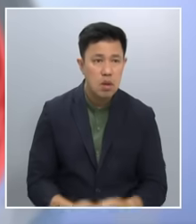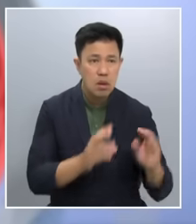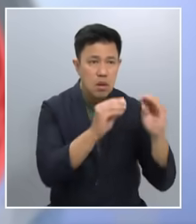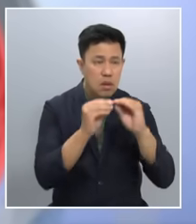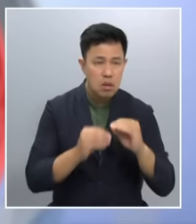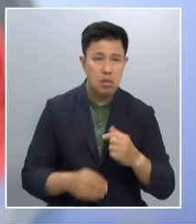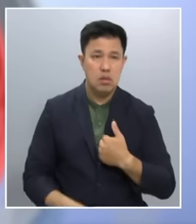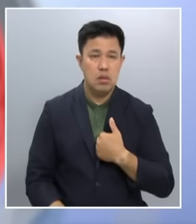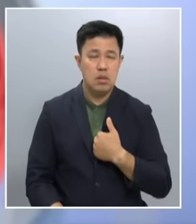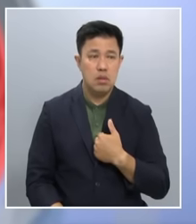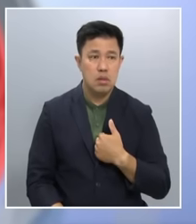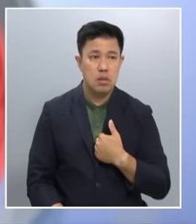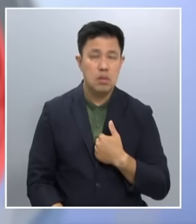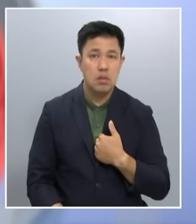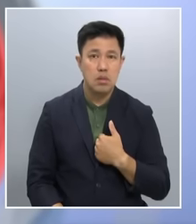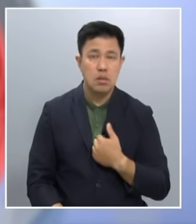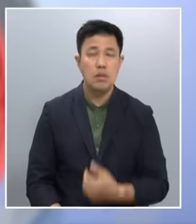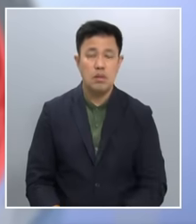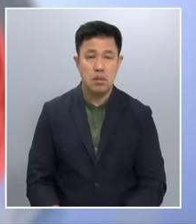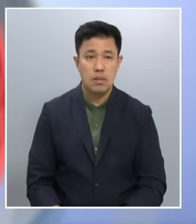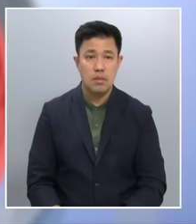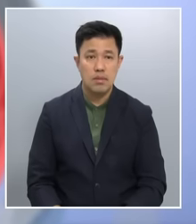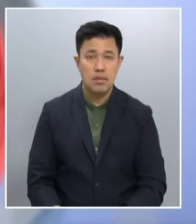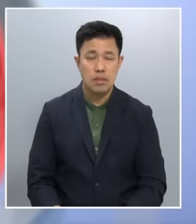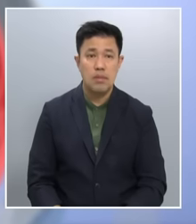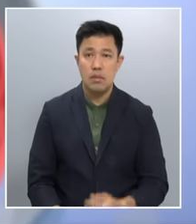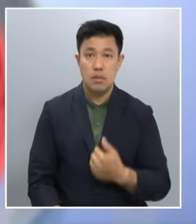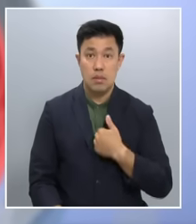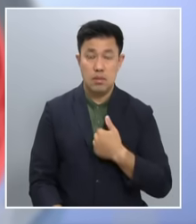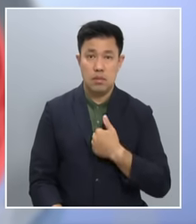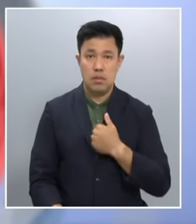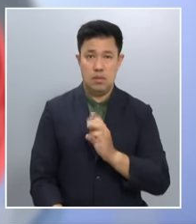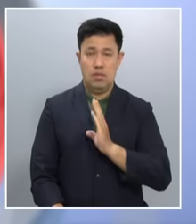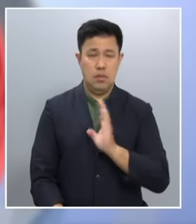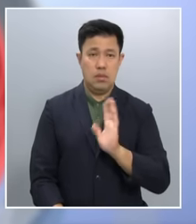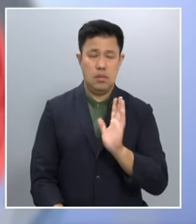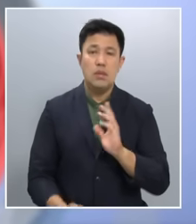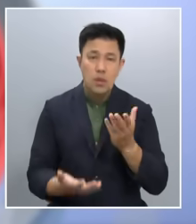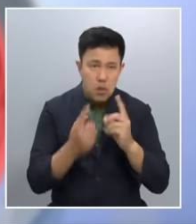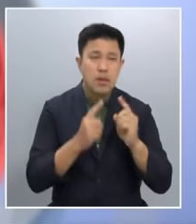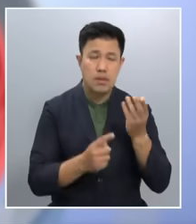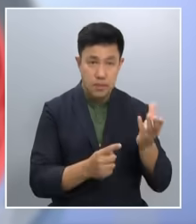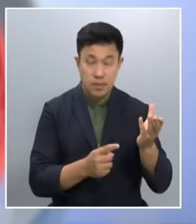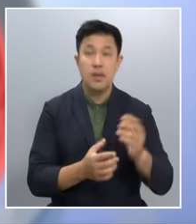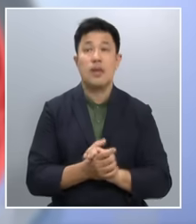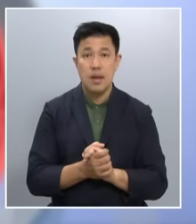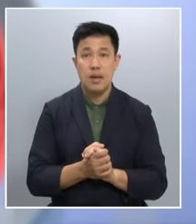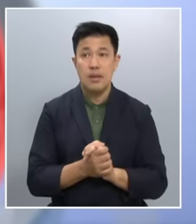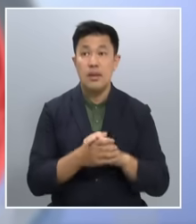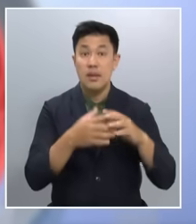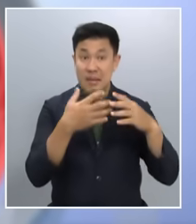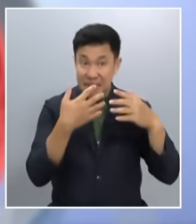ช่คนกลางครับพี่ถือสำหรับพี ่ใช่ผมไม่ใช่คนกลางเลยครับที่เอาคำพูด ประมาณนี้นะครับแล้ว